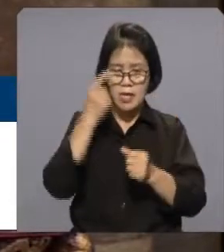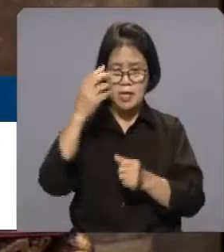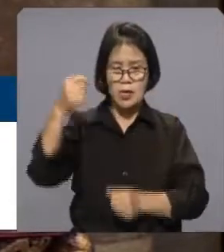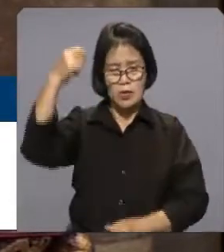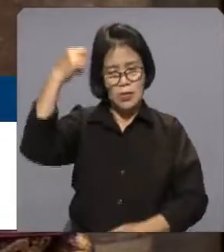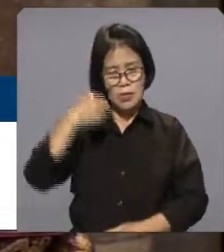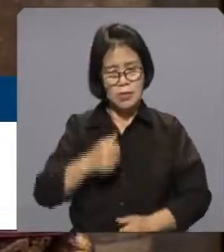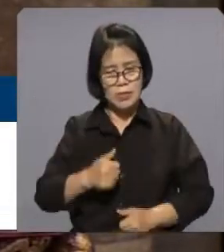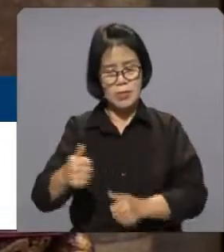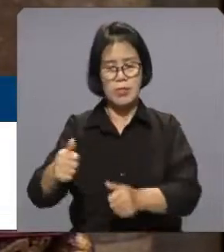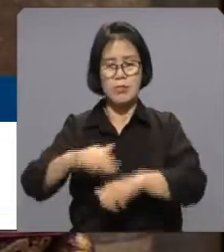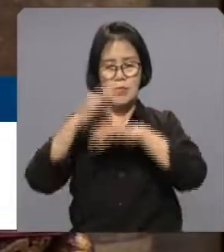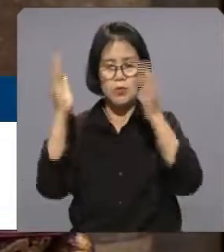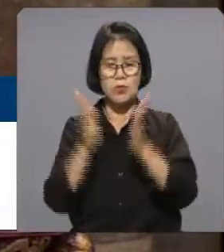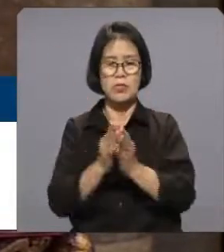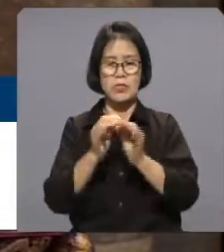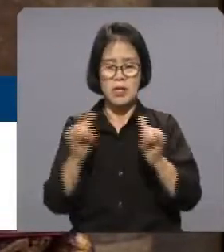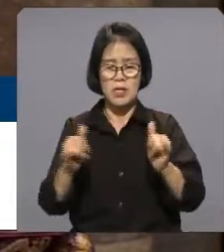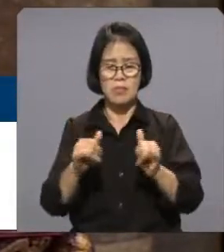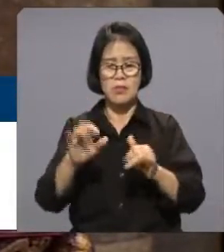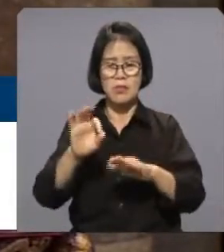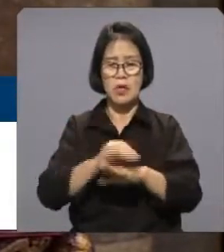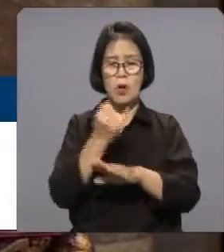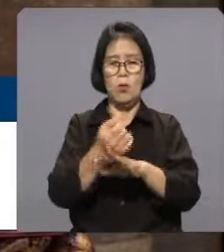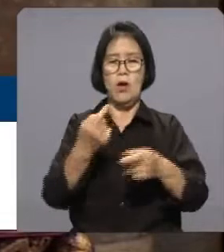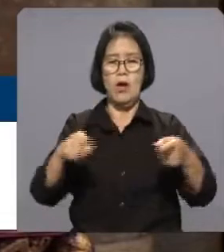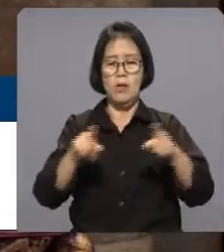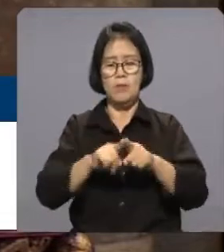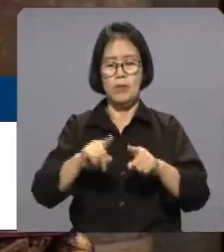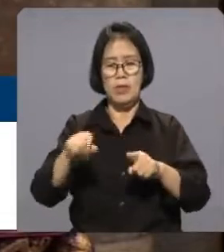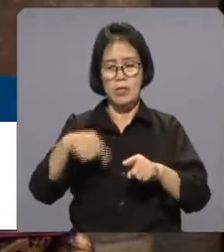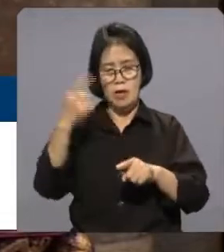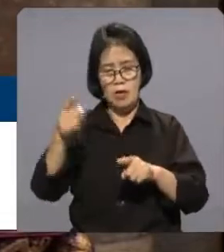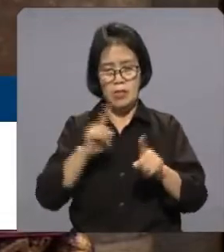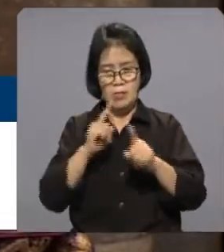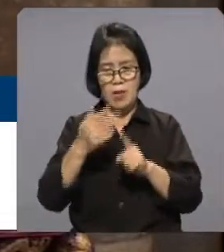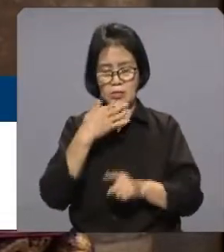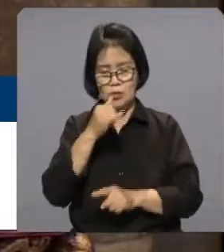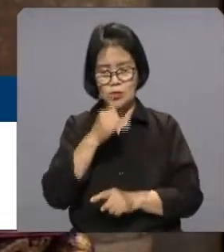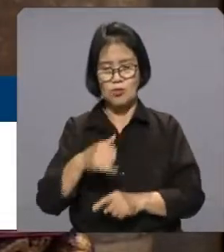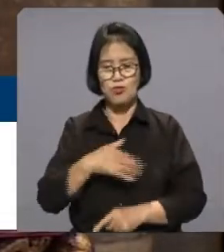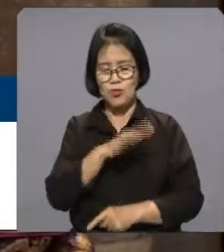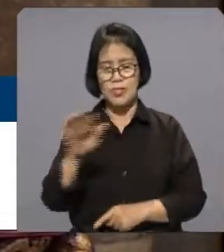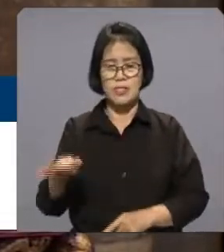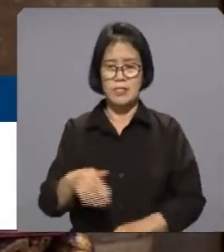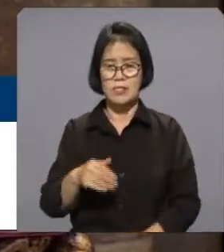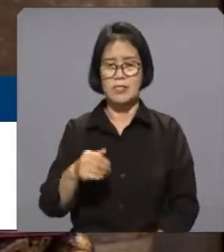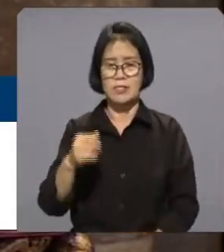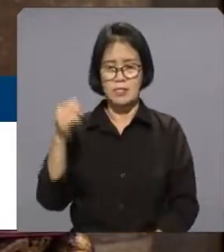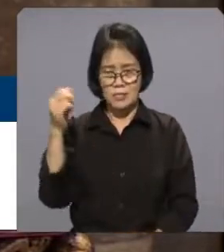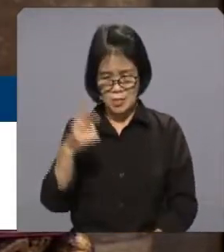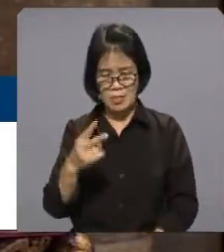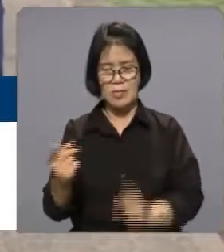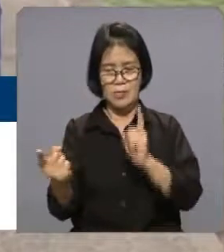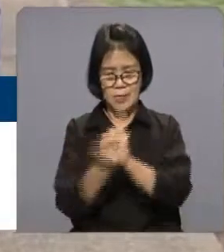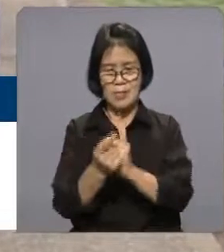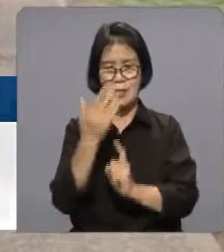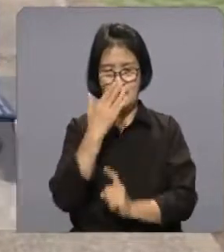God can with her say, We will meet